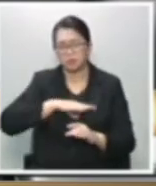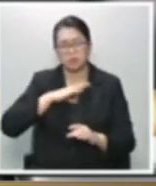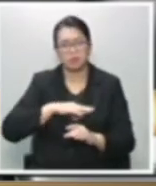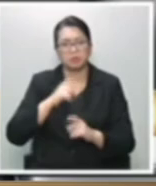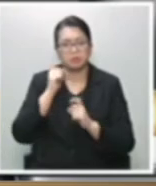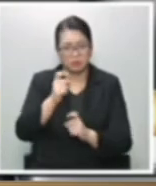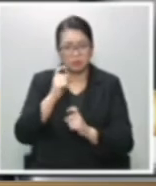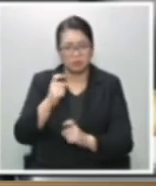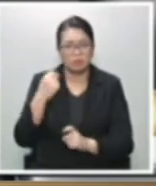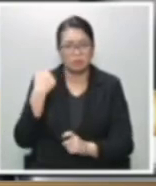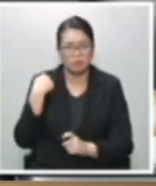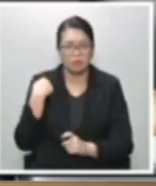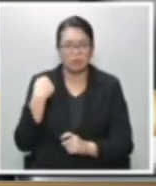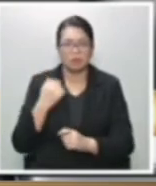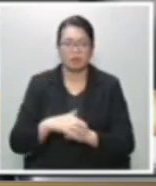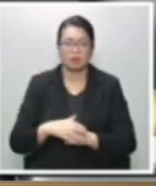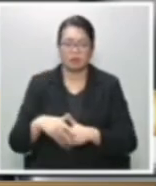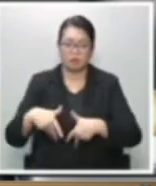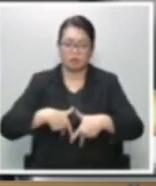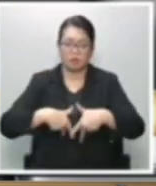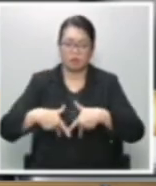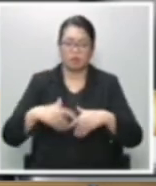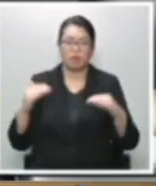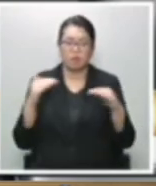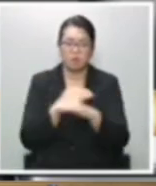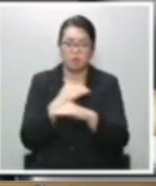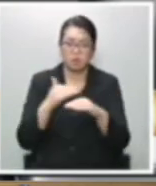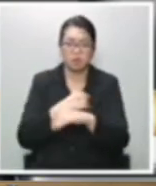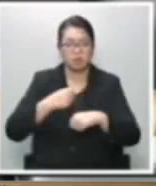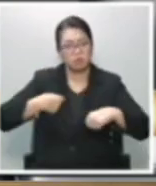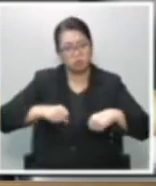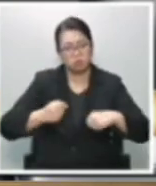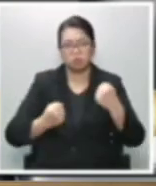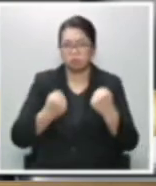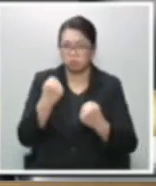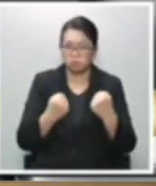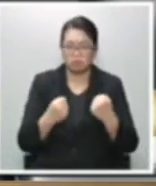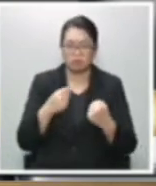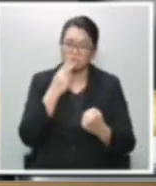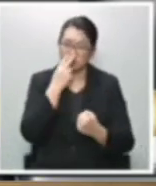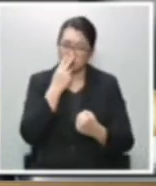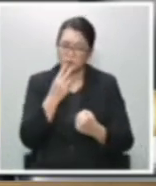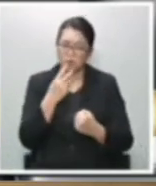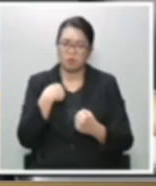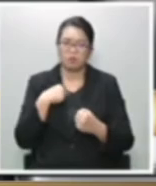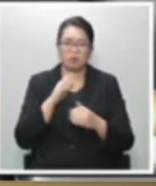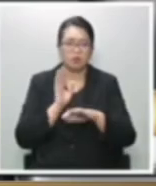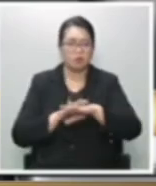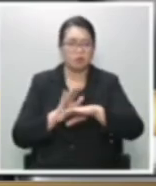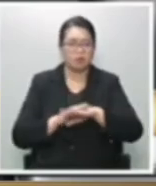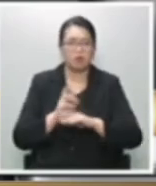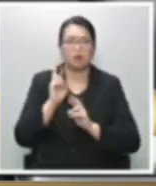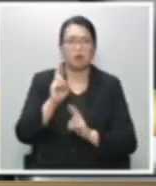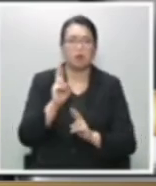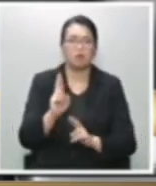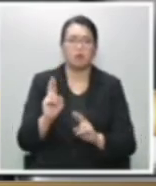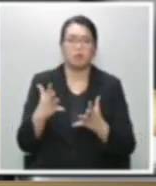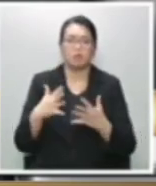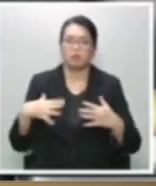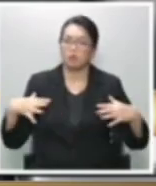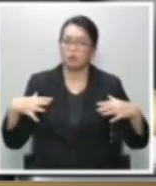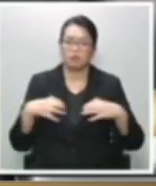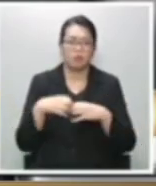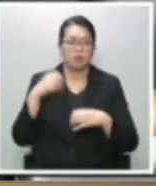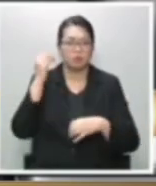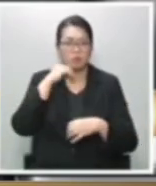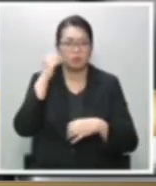ทำให้พี่น้องประชาชนผู้สัญจรไปมาไม่อยู่ในวิสัยที่จะใช้ความระมัดระวังได้ตามพฤติการปก